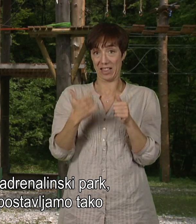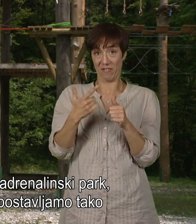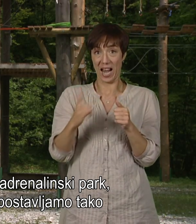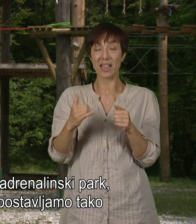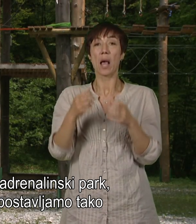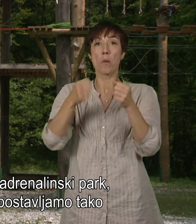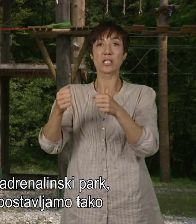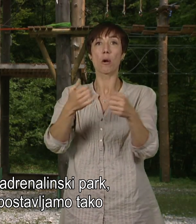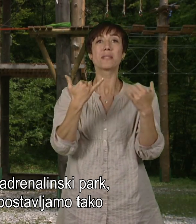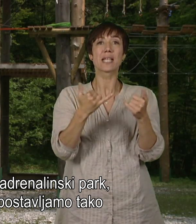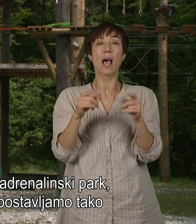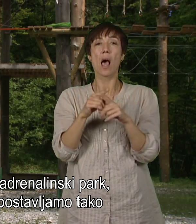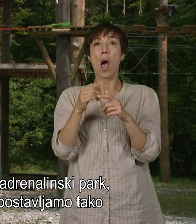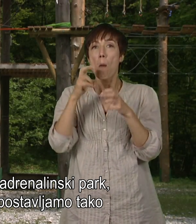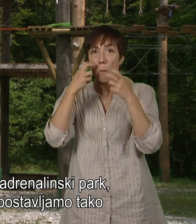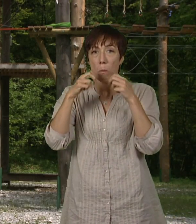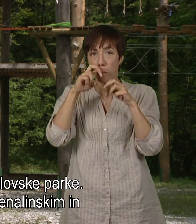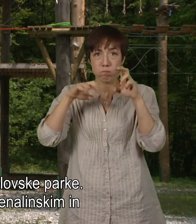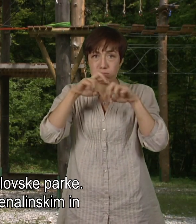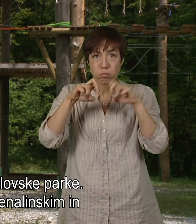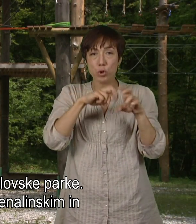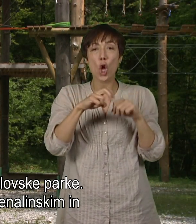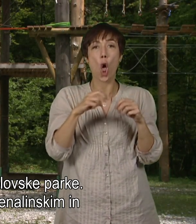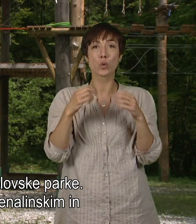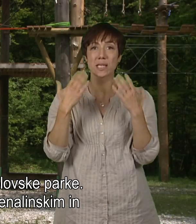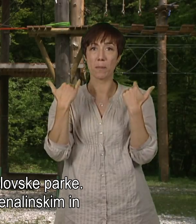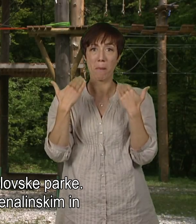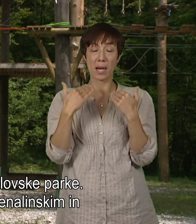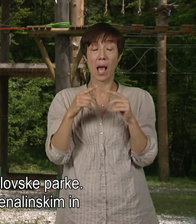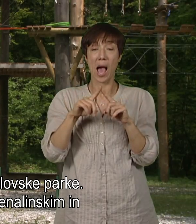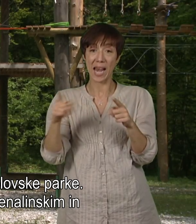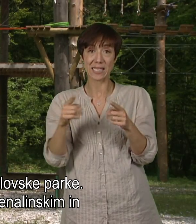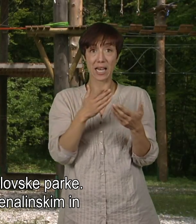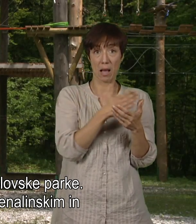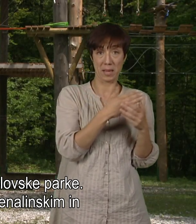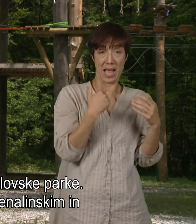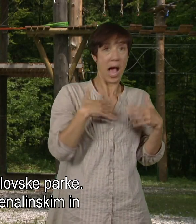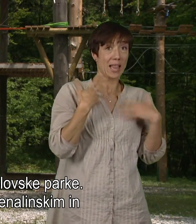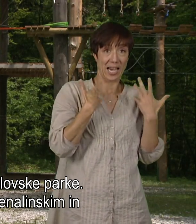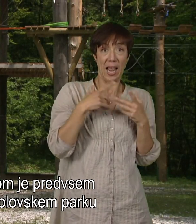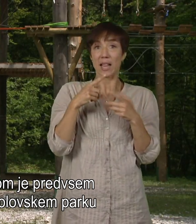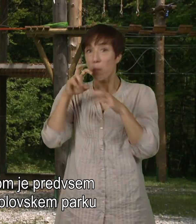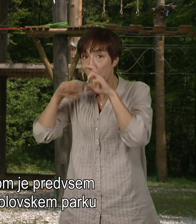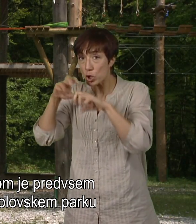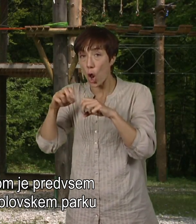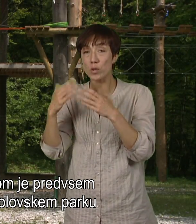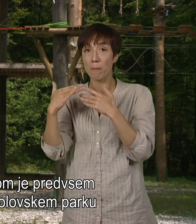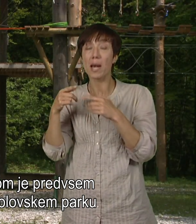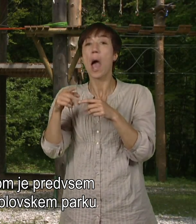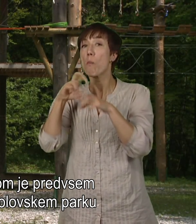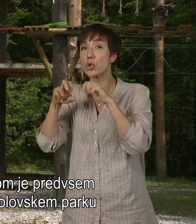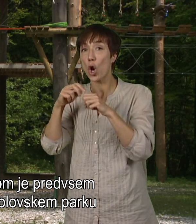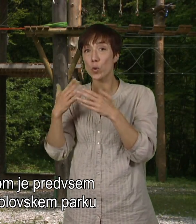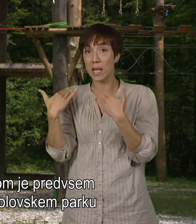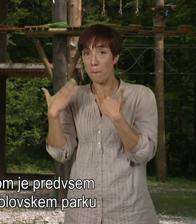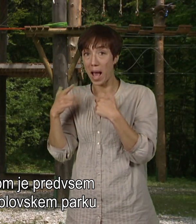v zadnjih 2 letih postavljamo zdaj tako imenovane pustolovske parke. Razlika med adrenalinskim in pustolovskim parkom je predvsem v